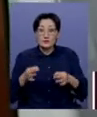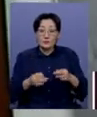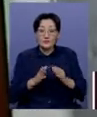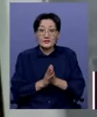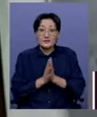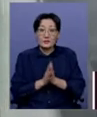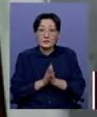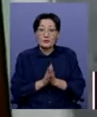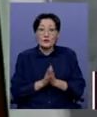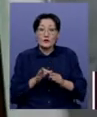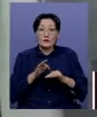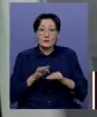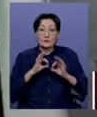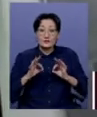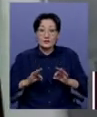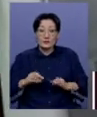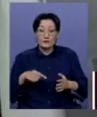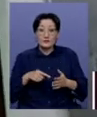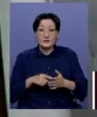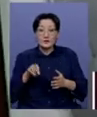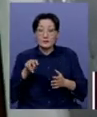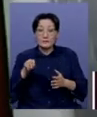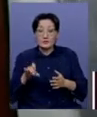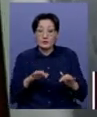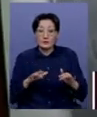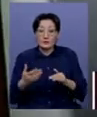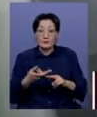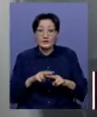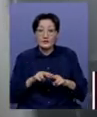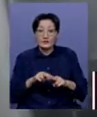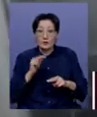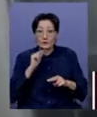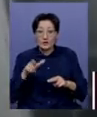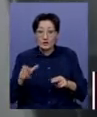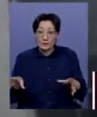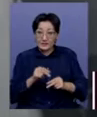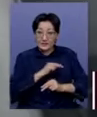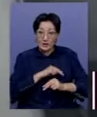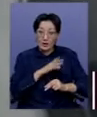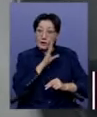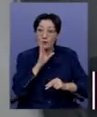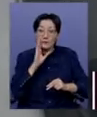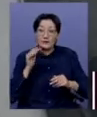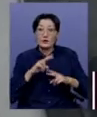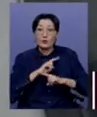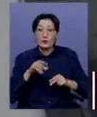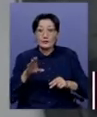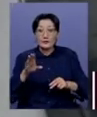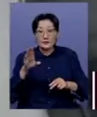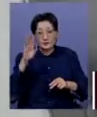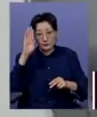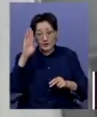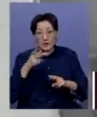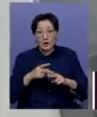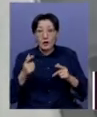просьбой об отводе прокурора города Капчагая от дела, так как он не подсудимый коллеге. Мама умершего парня записала